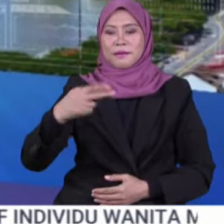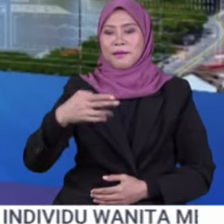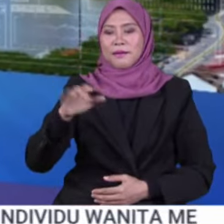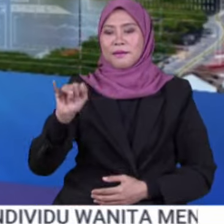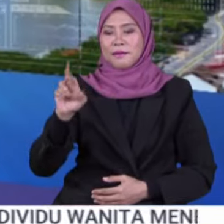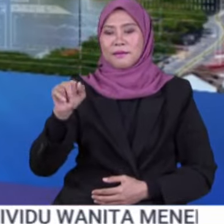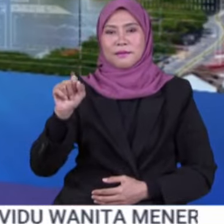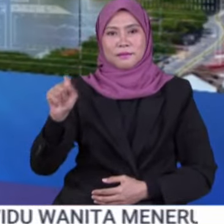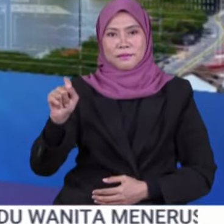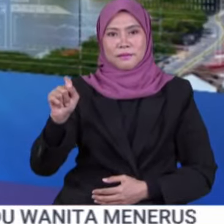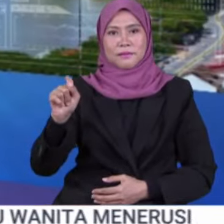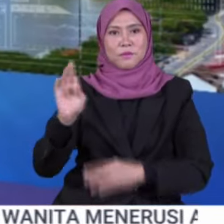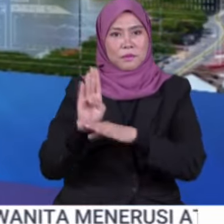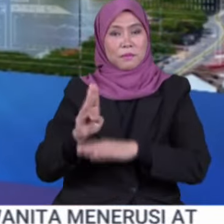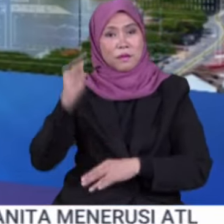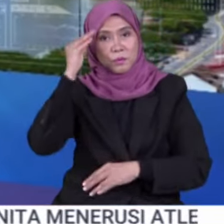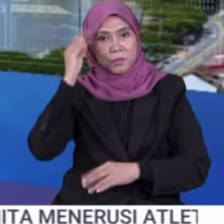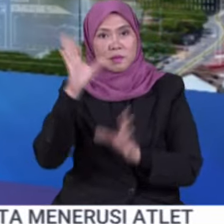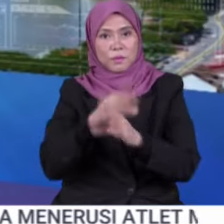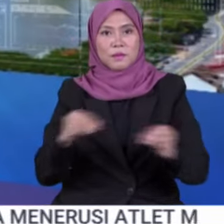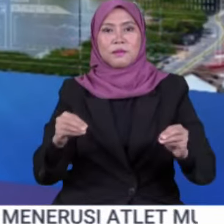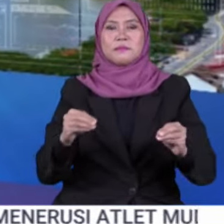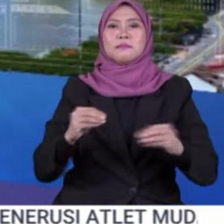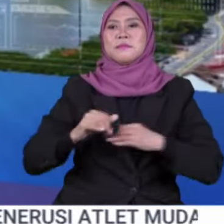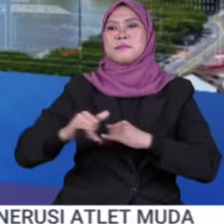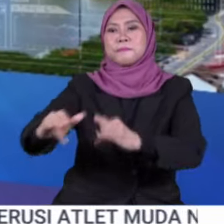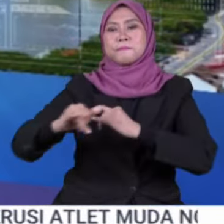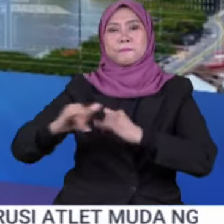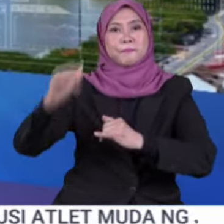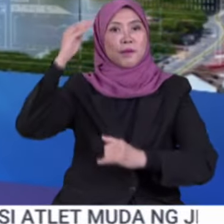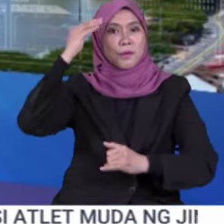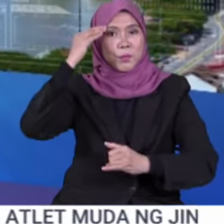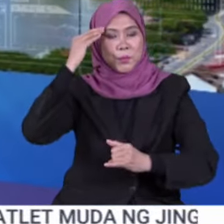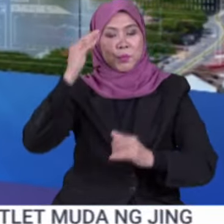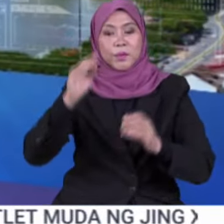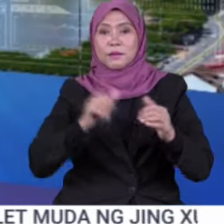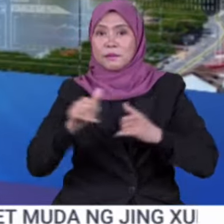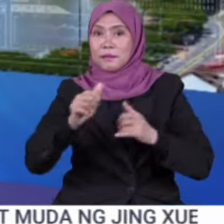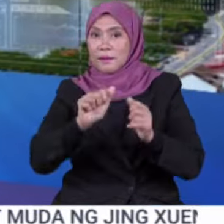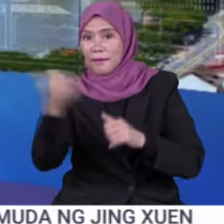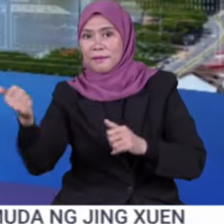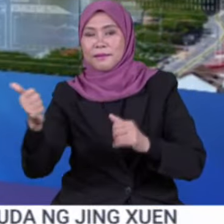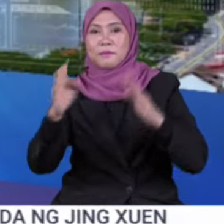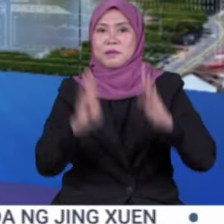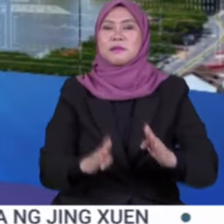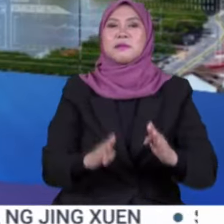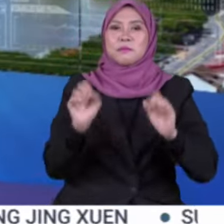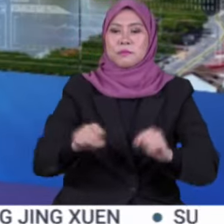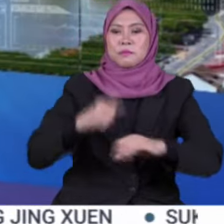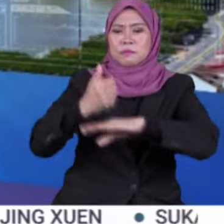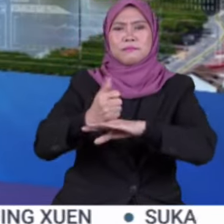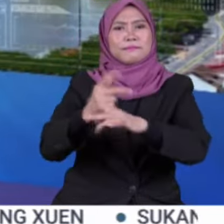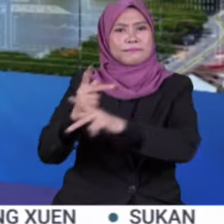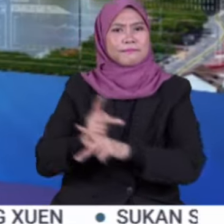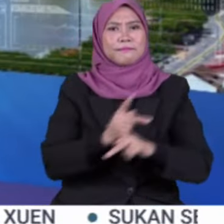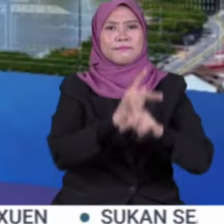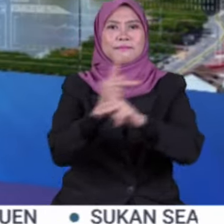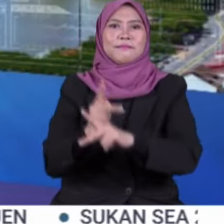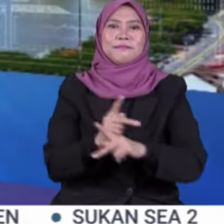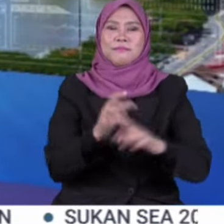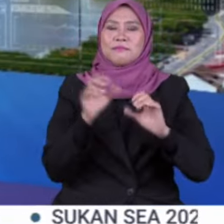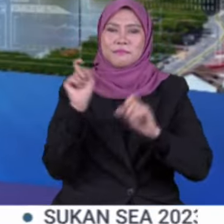Melayu Sarawak berkata, perpaduan sesama bangsa Melayu bersama kaum lain yang telah lama wujud harus dijaga dan